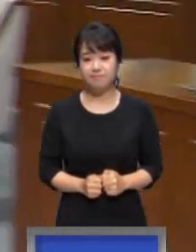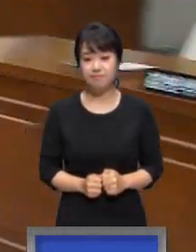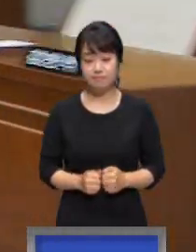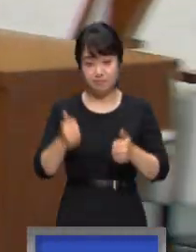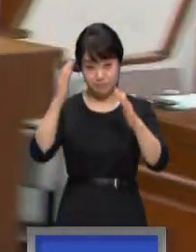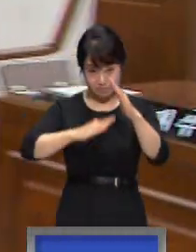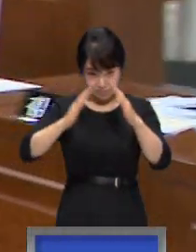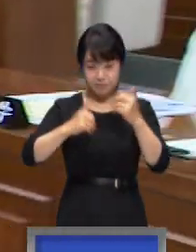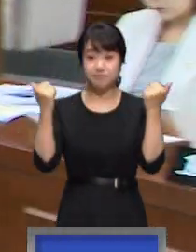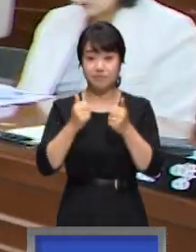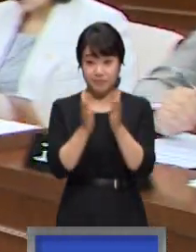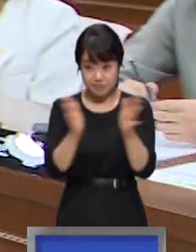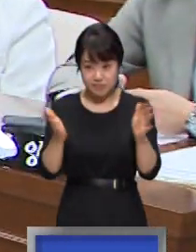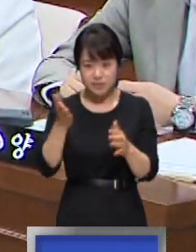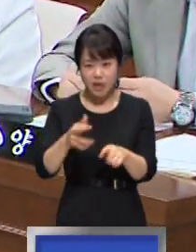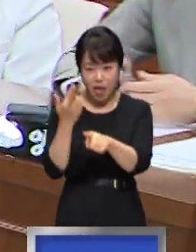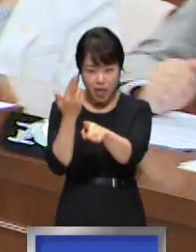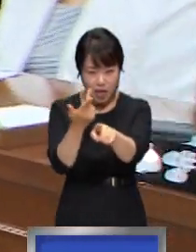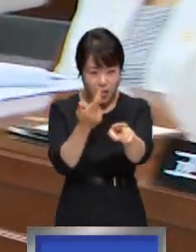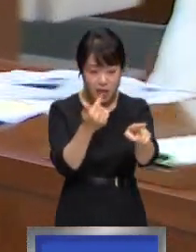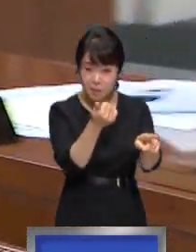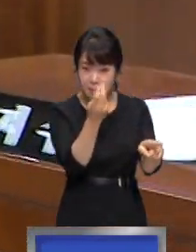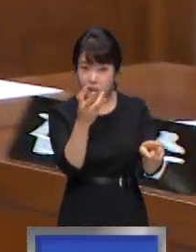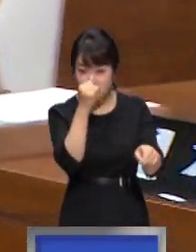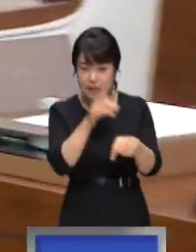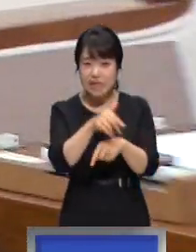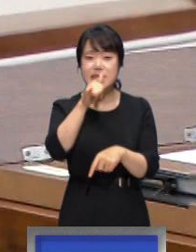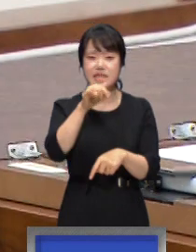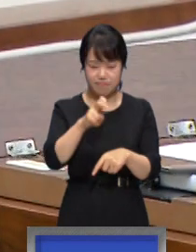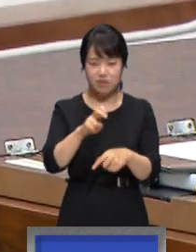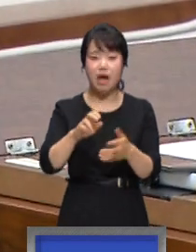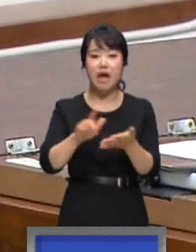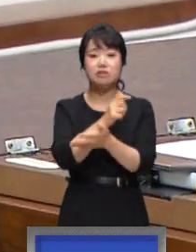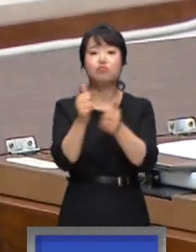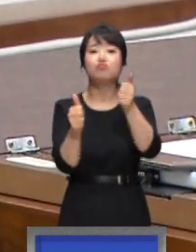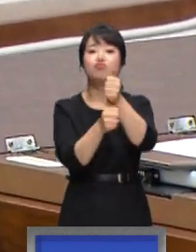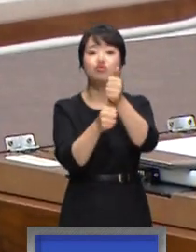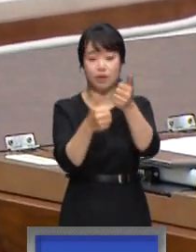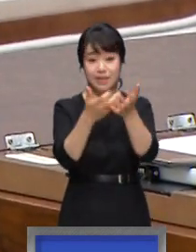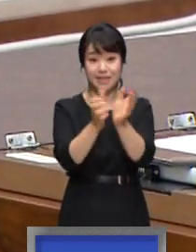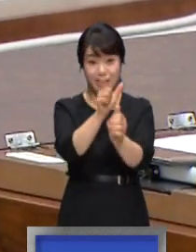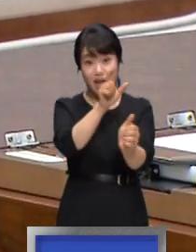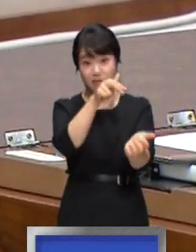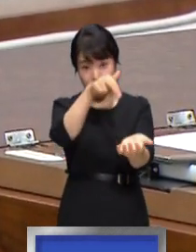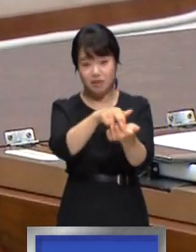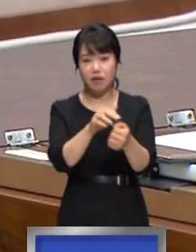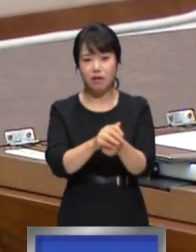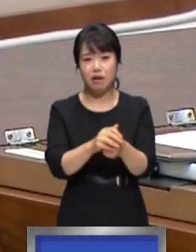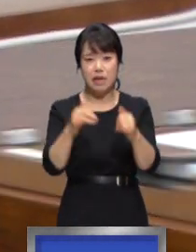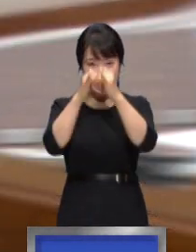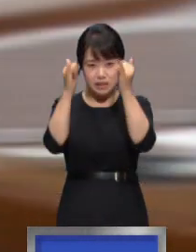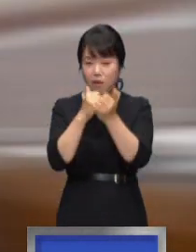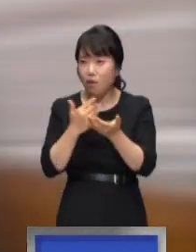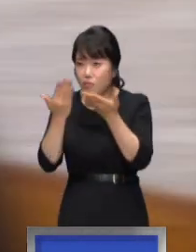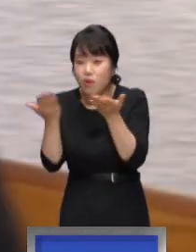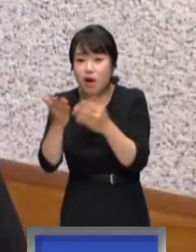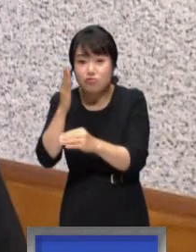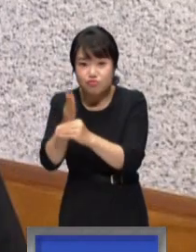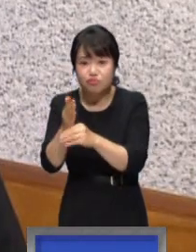정례회가 시작됐지만 빈자리가 보입니다. 김민석 강서구의원 자리입니다. 대체복무 때문에 나오지